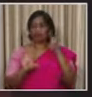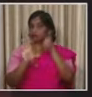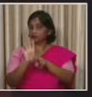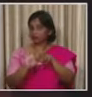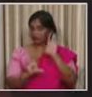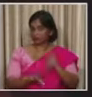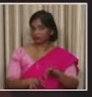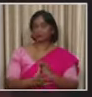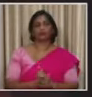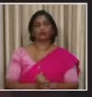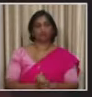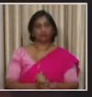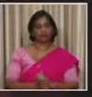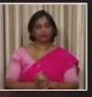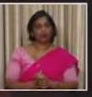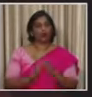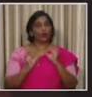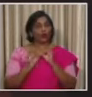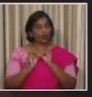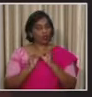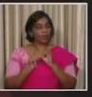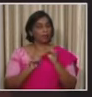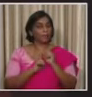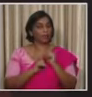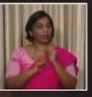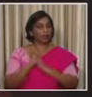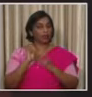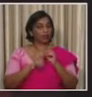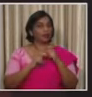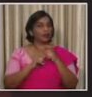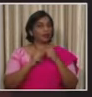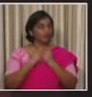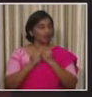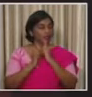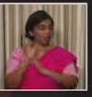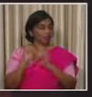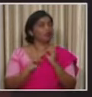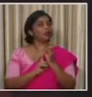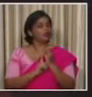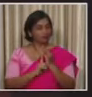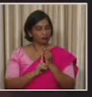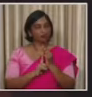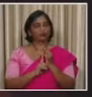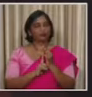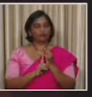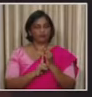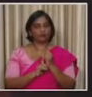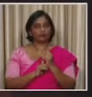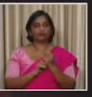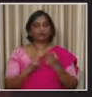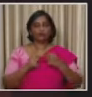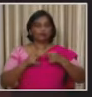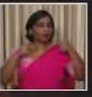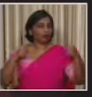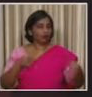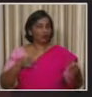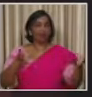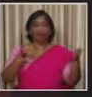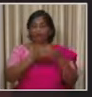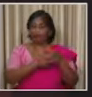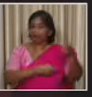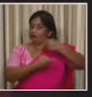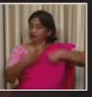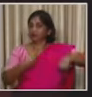සිටින බුද්ධික පතිරණ මන්ත්‍රීතුමා ඩලස් සලහප්පෙරුව මන්ත්‍රීතුමා ඇතුළු මේ අපේ විපක්ෂයේ කණ්ඩායම